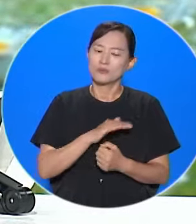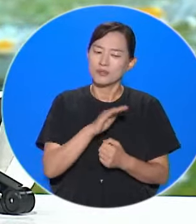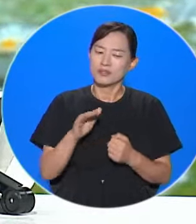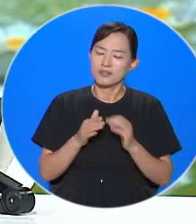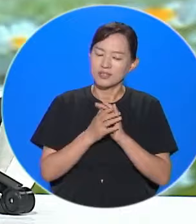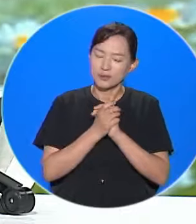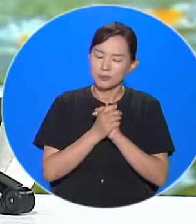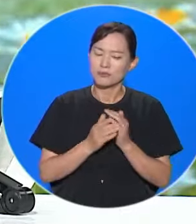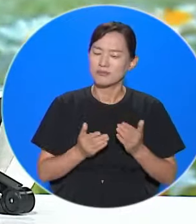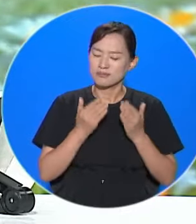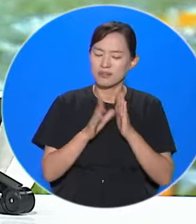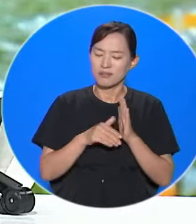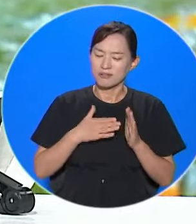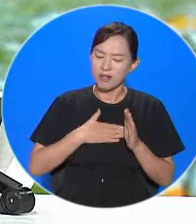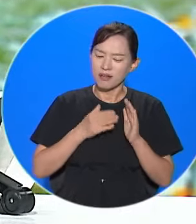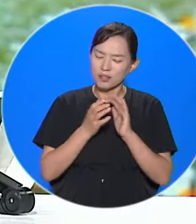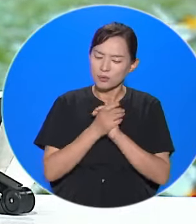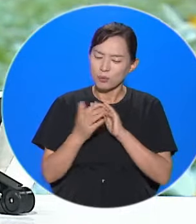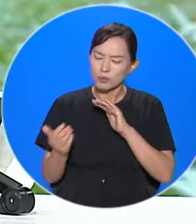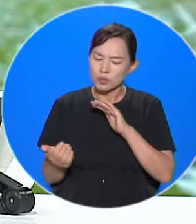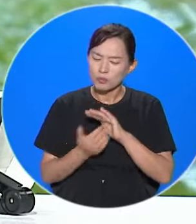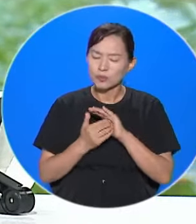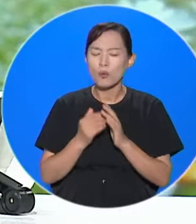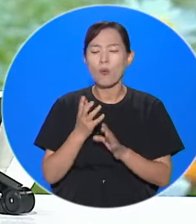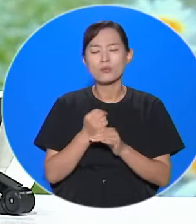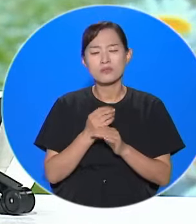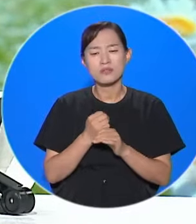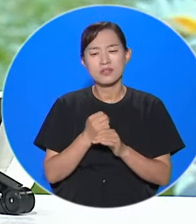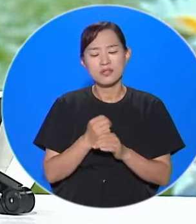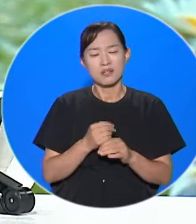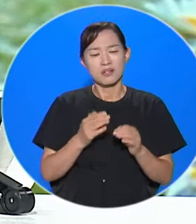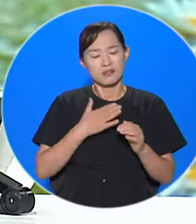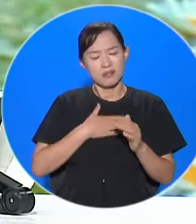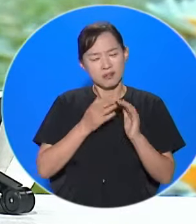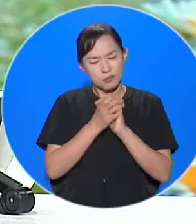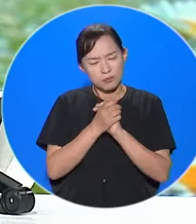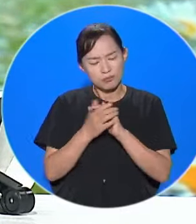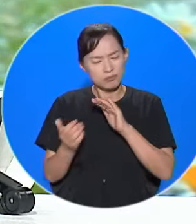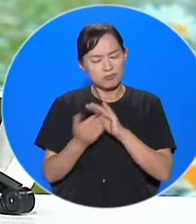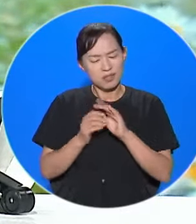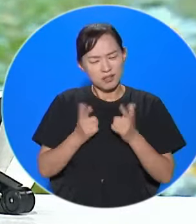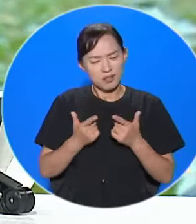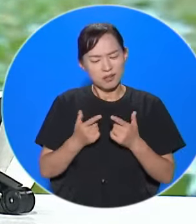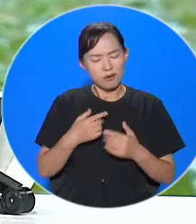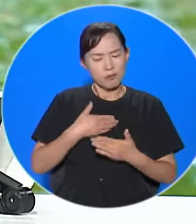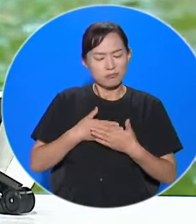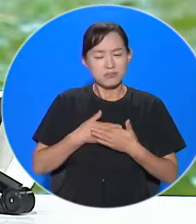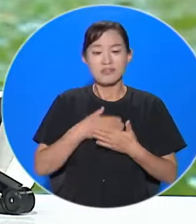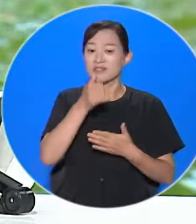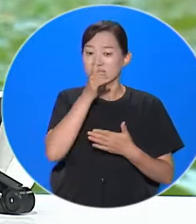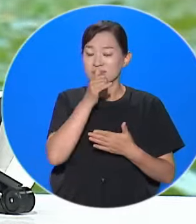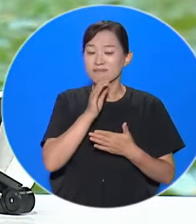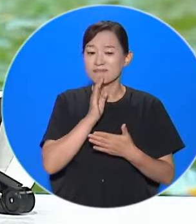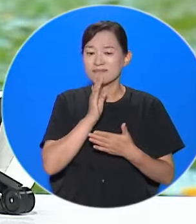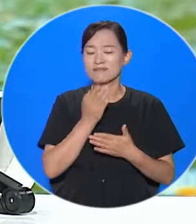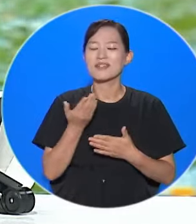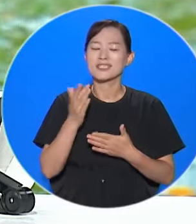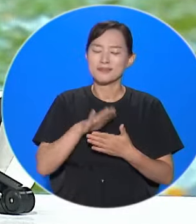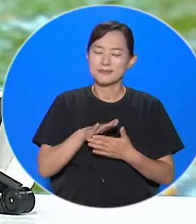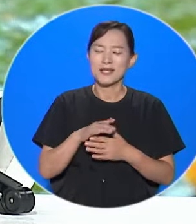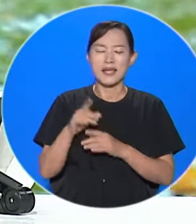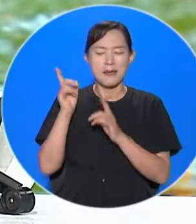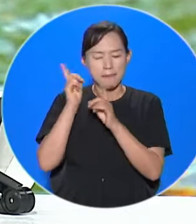기도를 하면서 내 기도는 언제 이루어질까? 또 기도가 이루어지지 않을까 봐 참 불안해합니다. 그럴 때 우리는